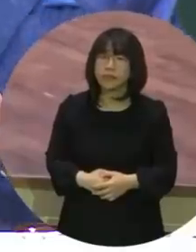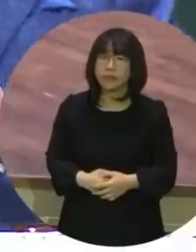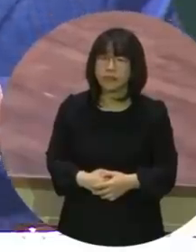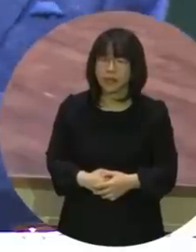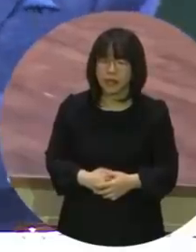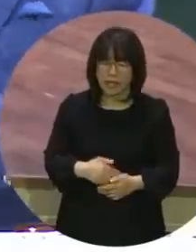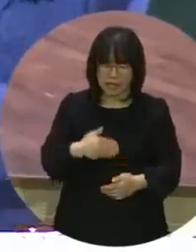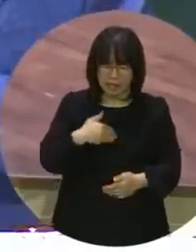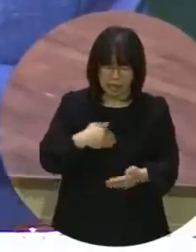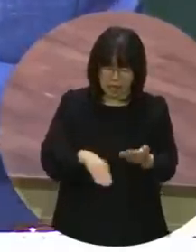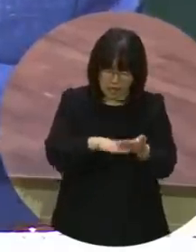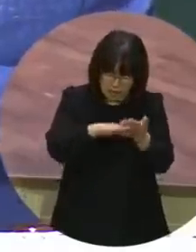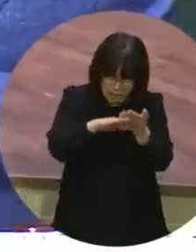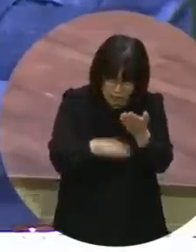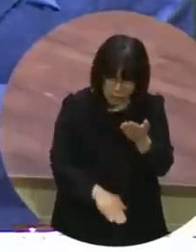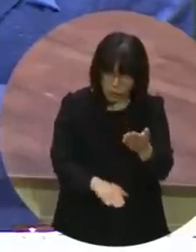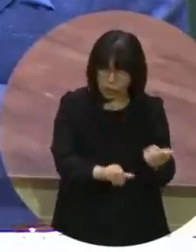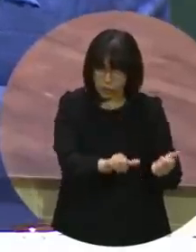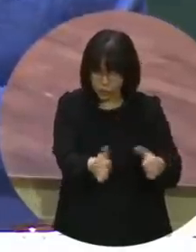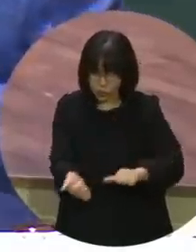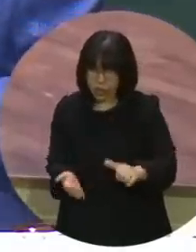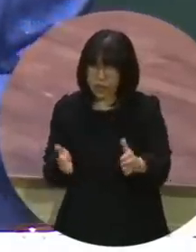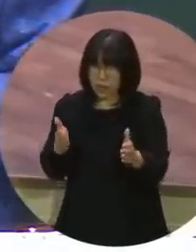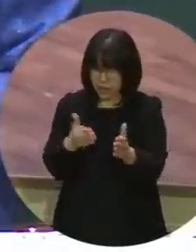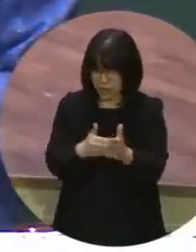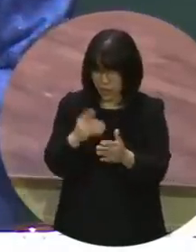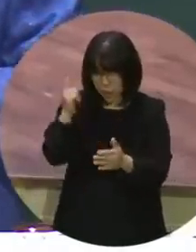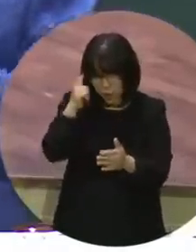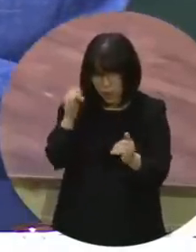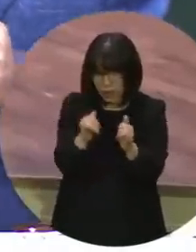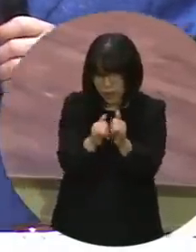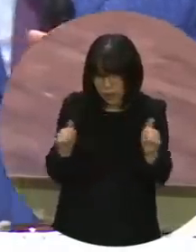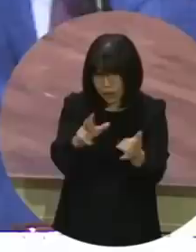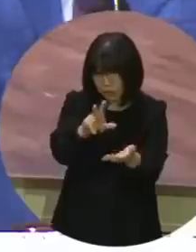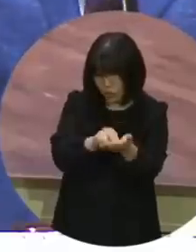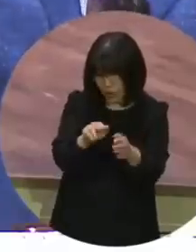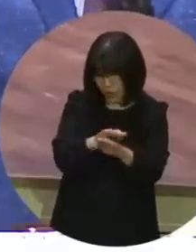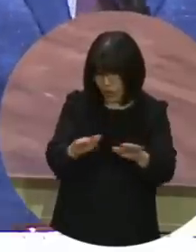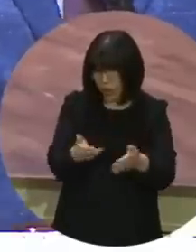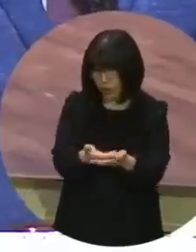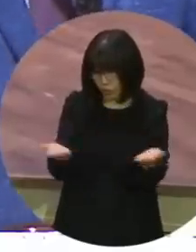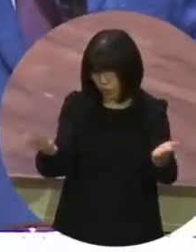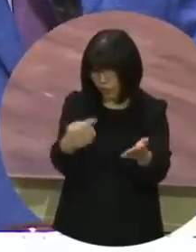자기를 낮추시고 죽기까지. 왜? 이거 해결하려고.